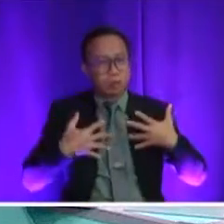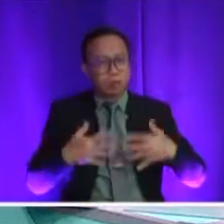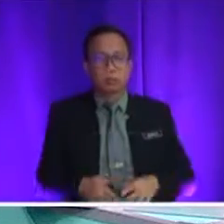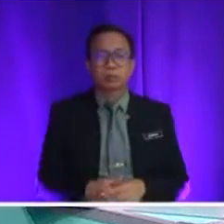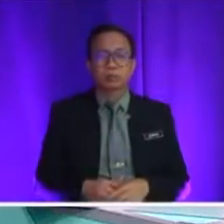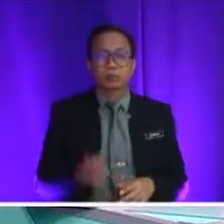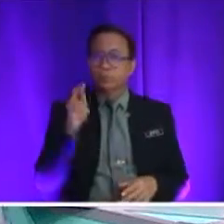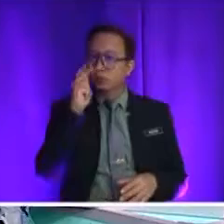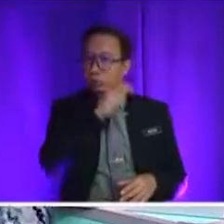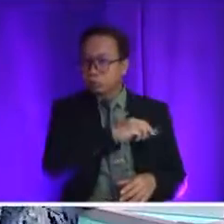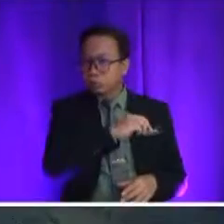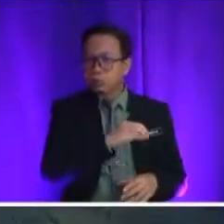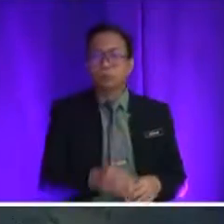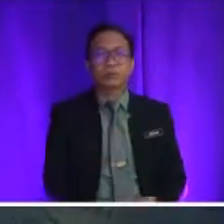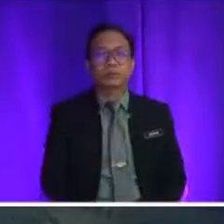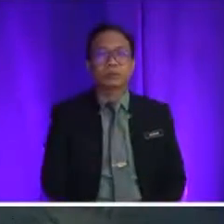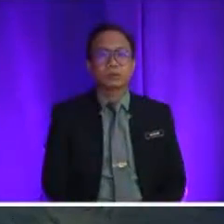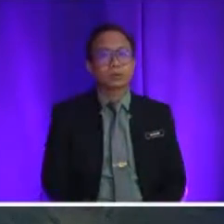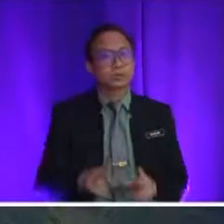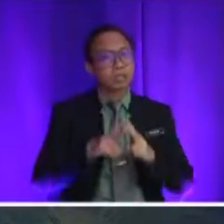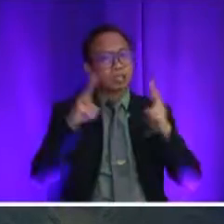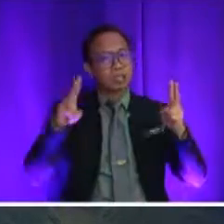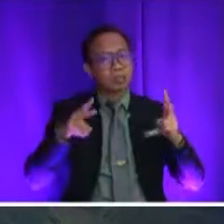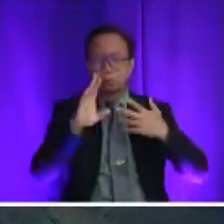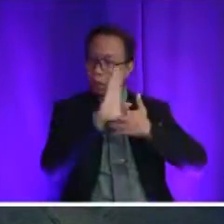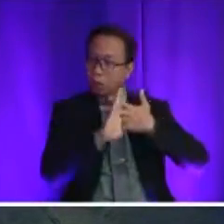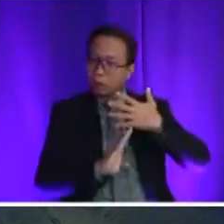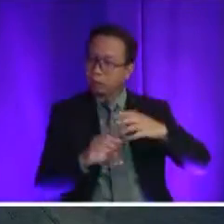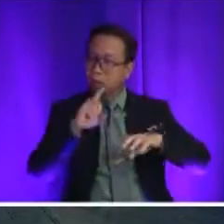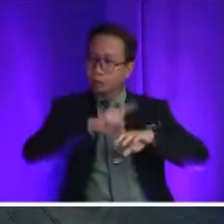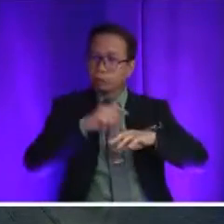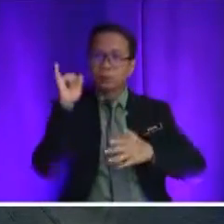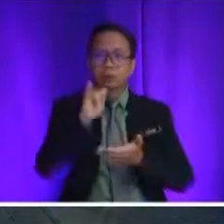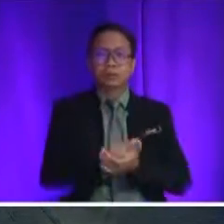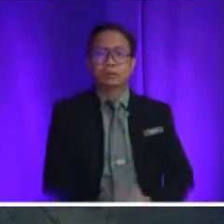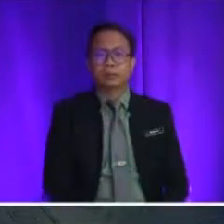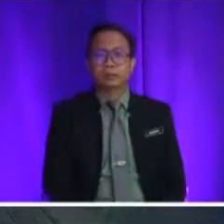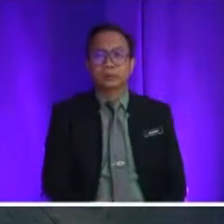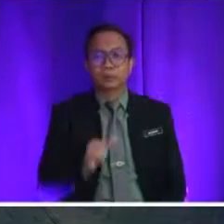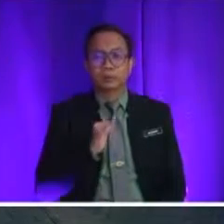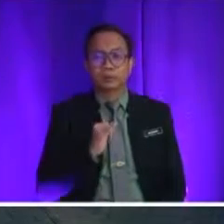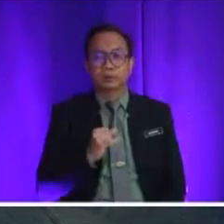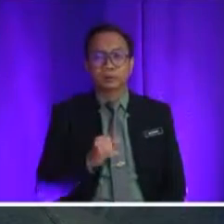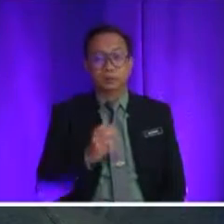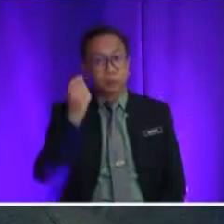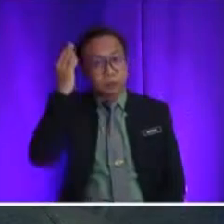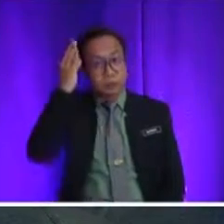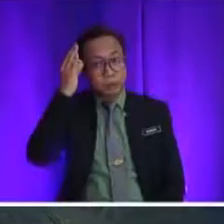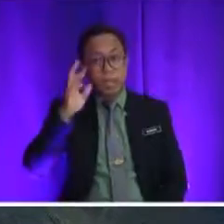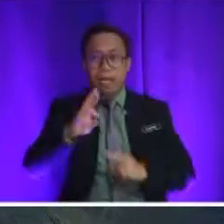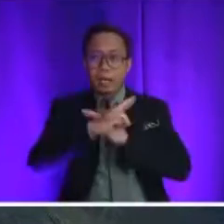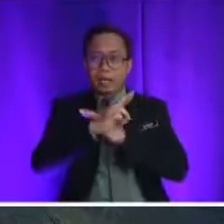kegiatan kominis ini ini dahsyatnya keadaan begah ketika itu Ceko ya yes Oh saya pun itu